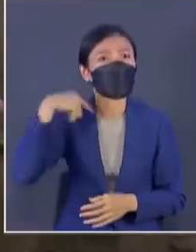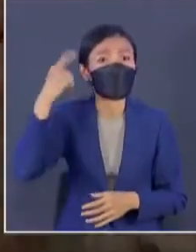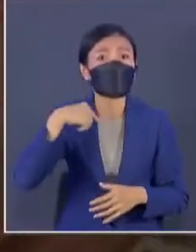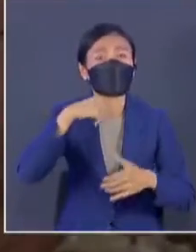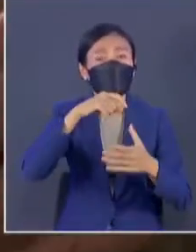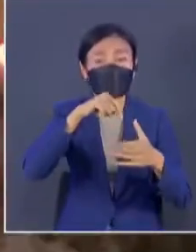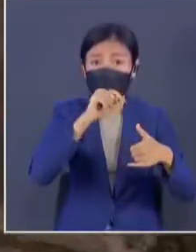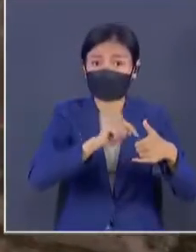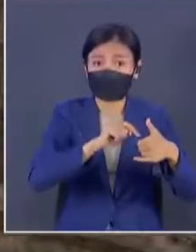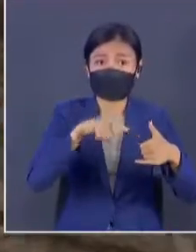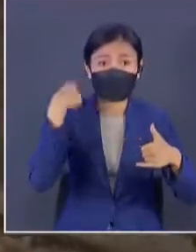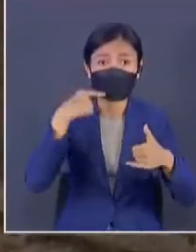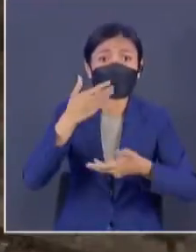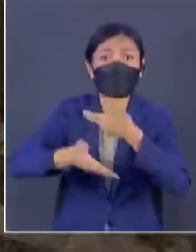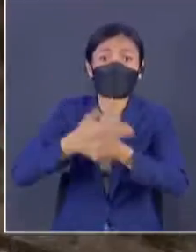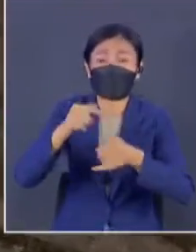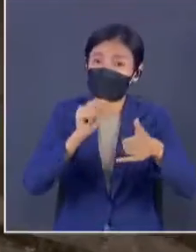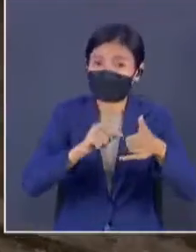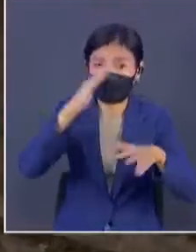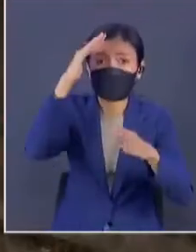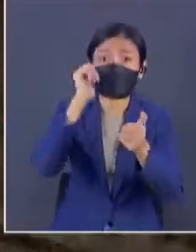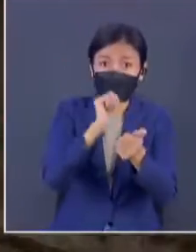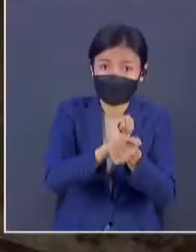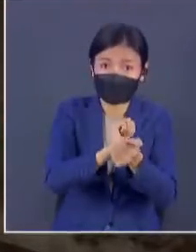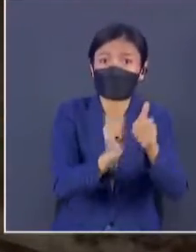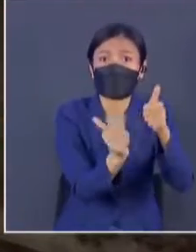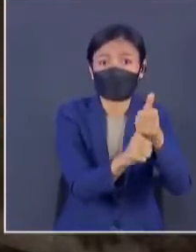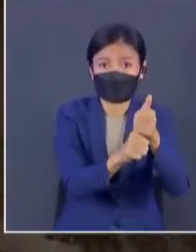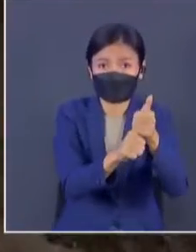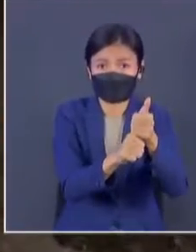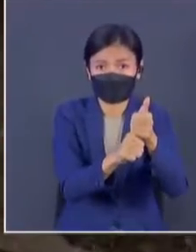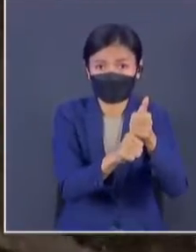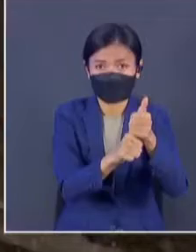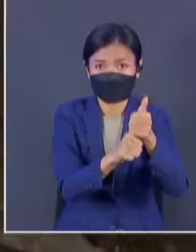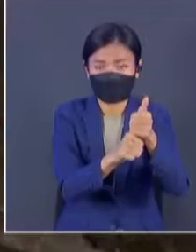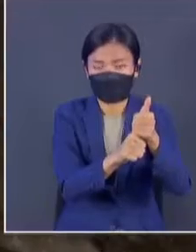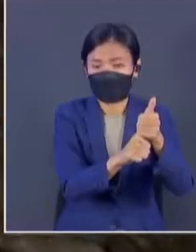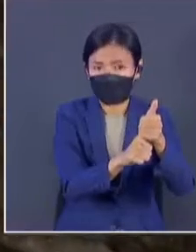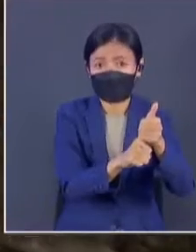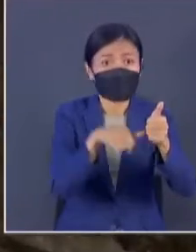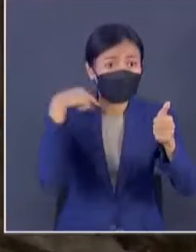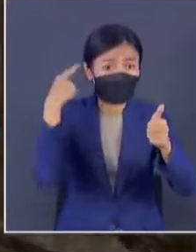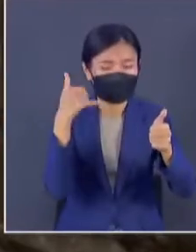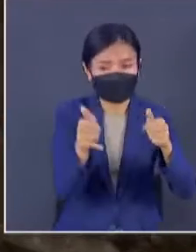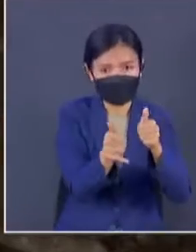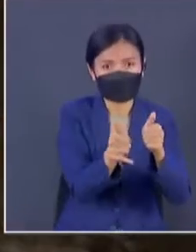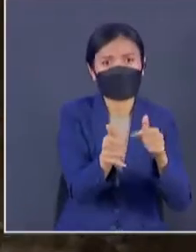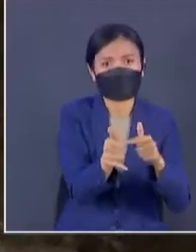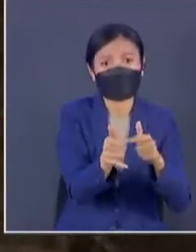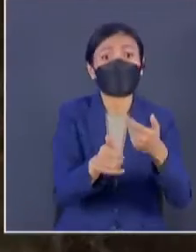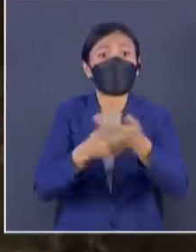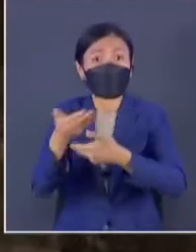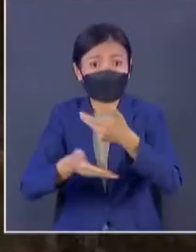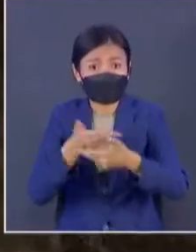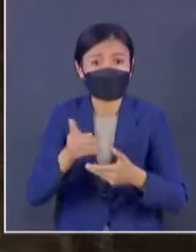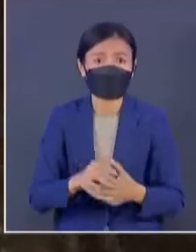ยารองผู้กำกับแห่งหนึ่งในจังหวัดบุรีรัมย ์ตายแล้ว ก็เลยกังวลว่าเดี๋ยวจะมีอิทธิพลเดี๋ย